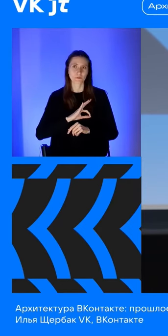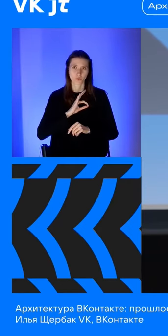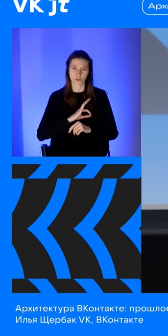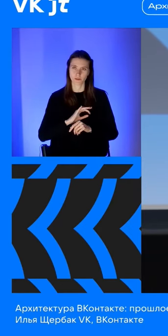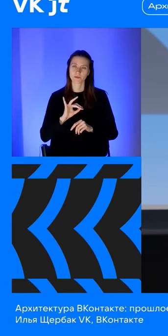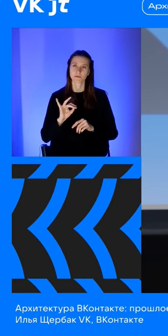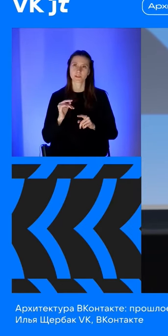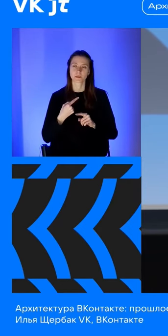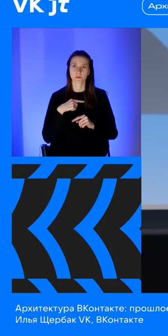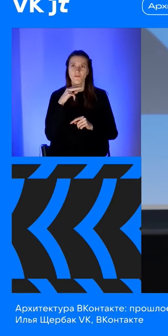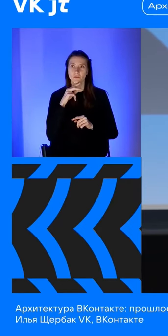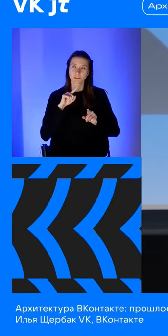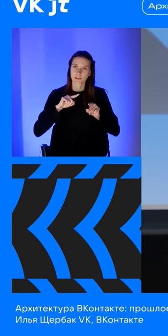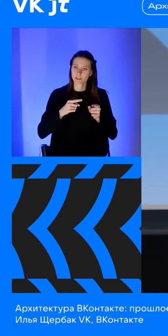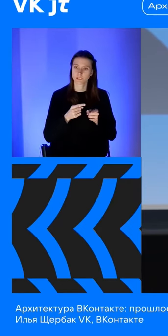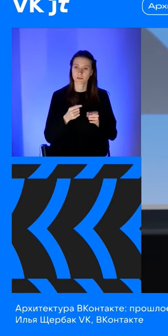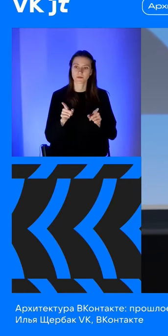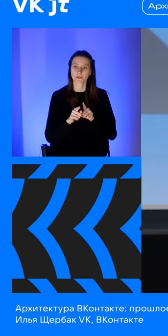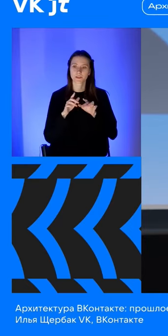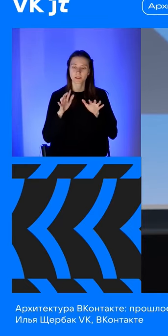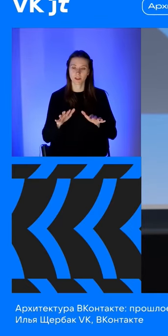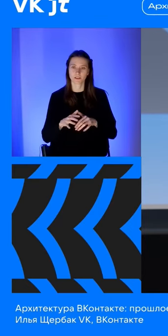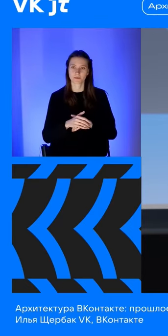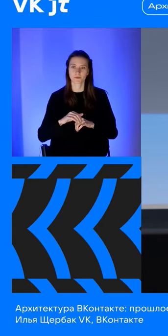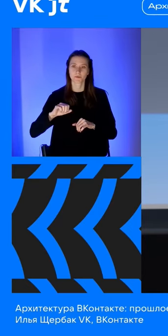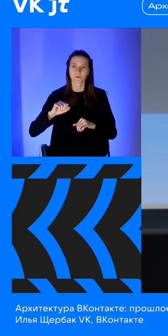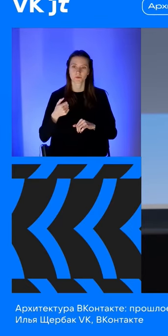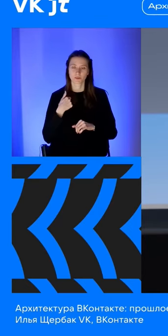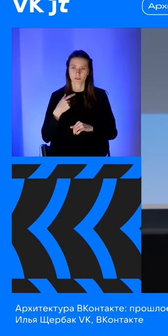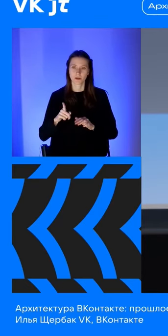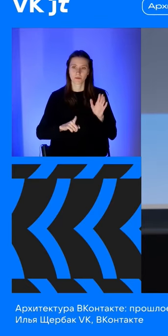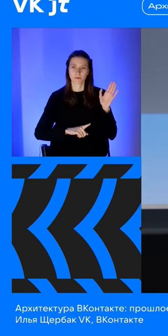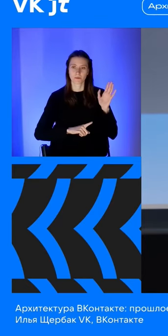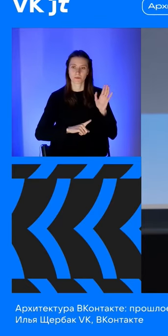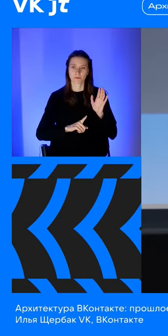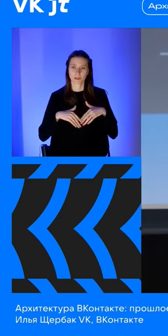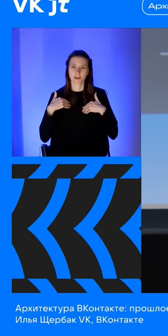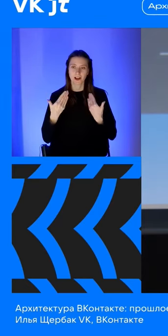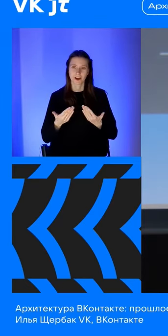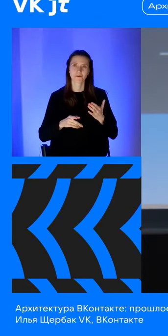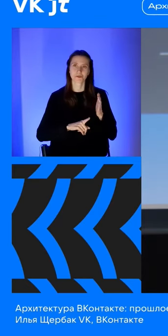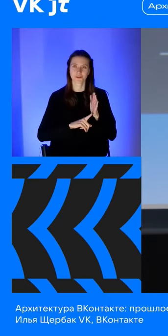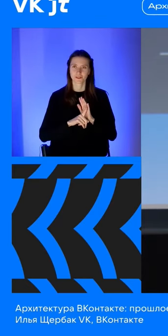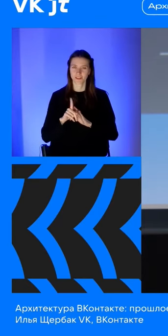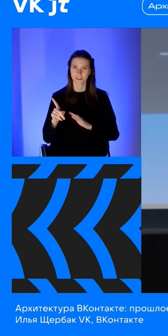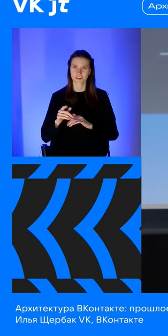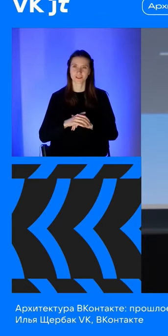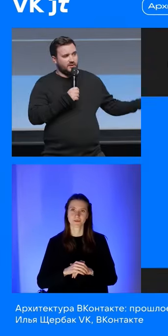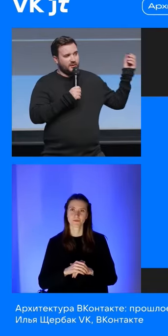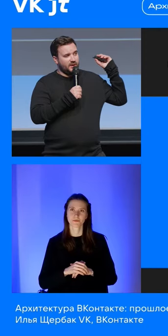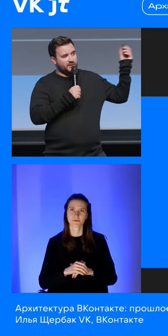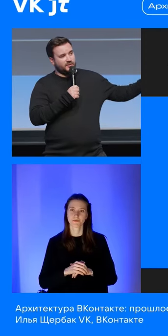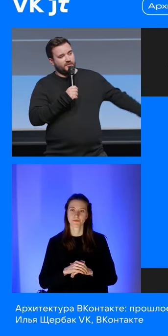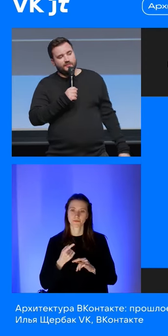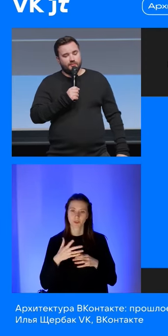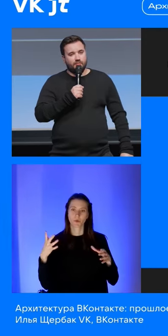сделаю на этом акцент Итак друзья предлагаю потихоньку начинать А